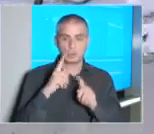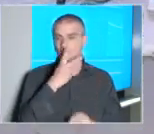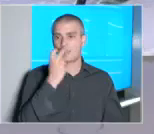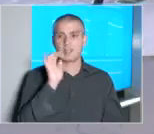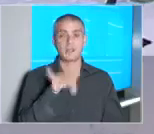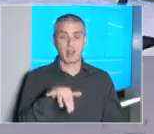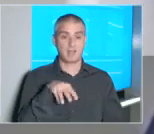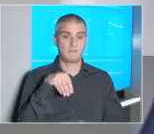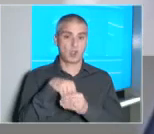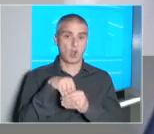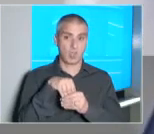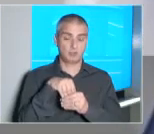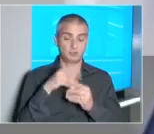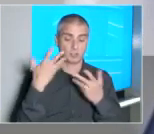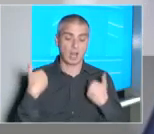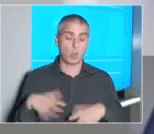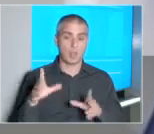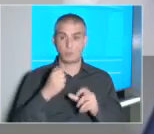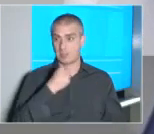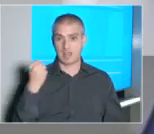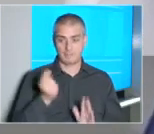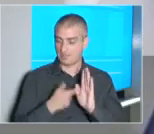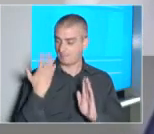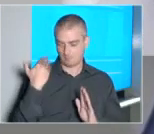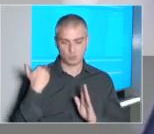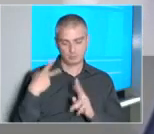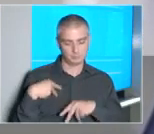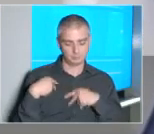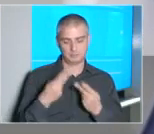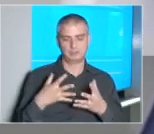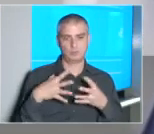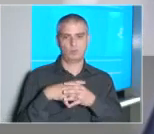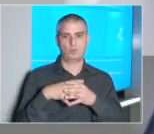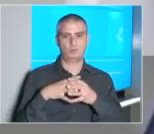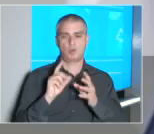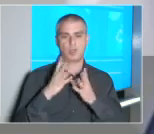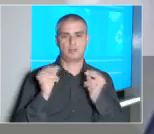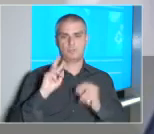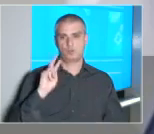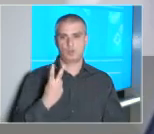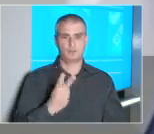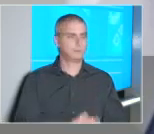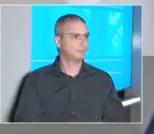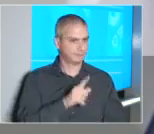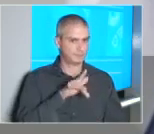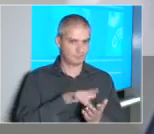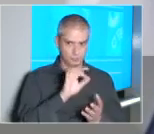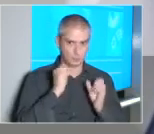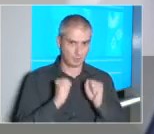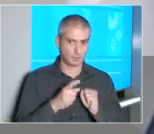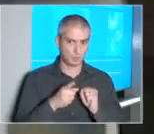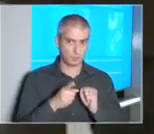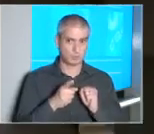200 אלף הקולות שאיבדו לגוש הימין בפעם הקודמת, של הבחירות לא יוכלו לאיבוד גם בפעם. האם מקומך שלך